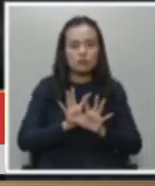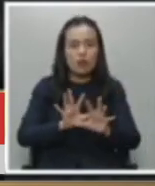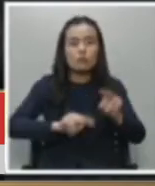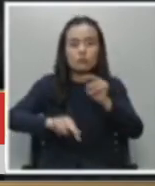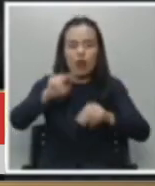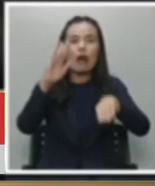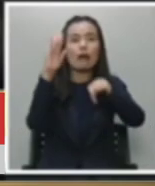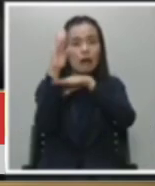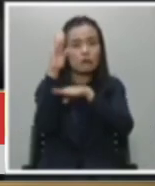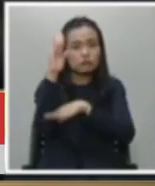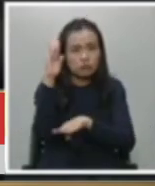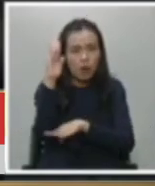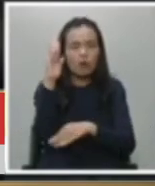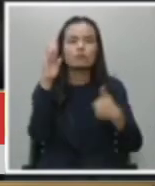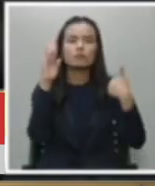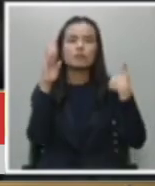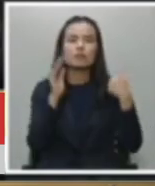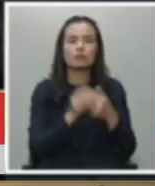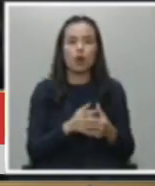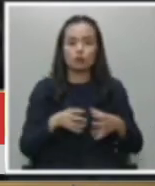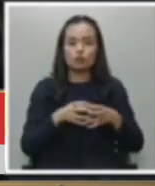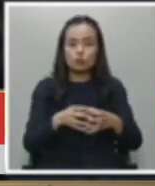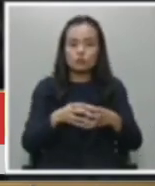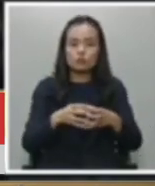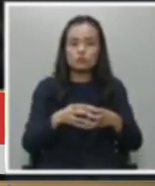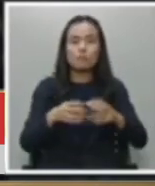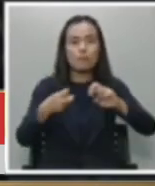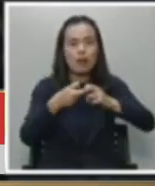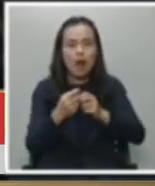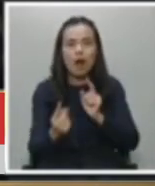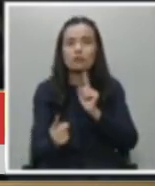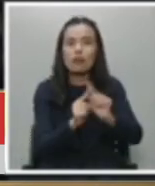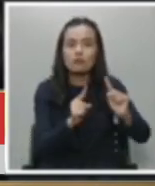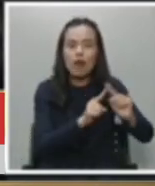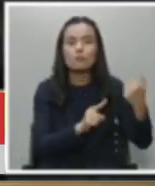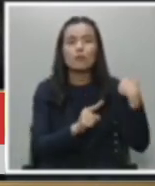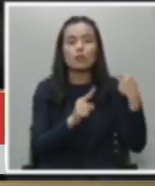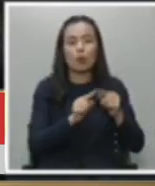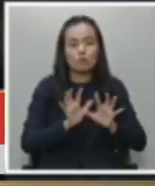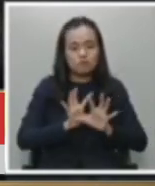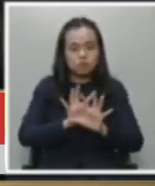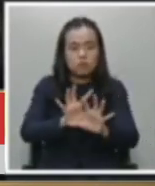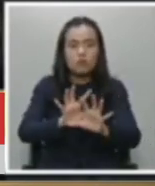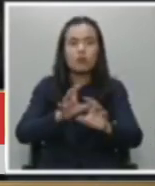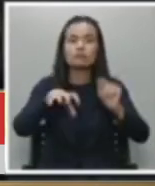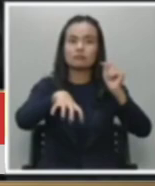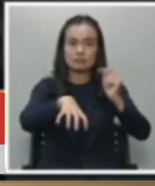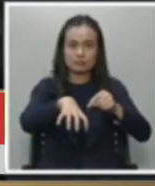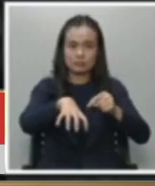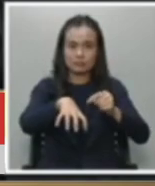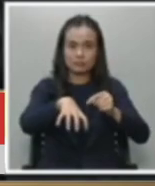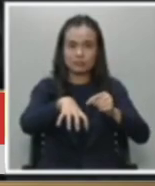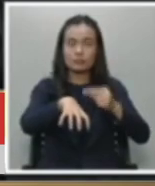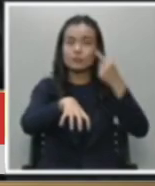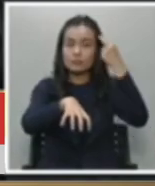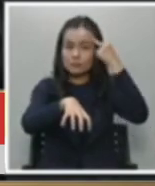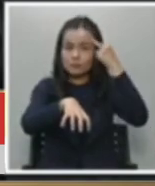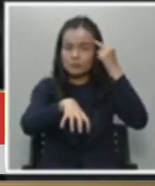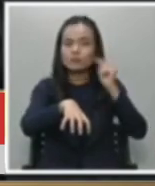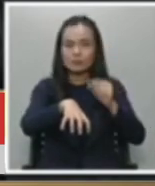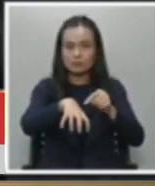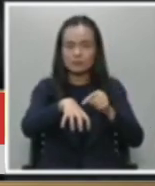ามขั้นตอนมีชุดเผชิญเหตุเข้าไปแต่เนื่องจากว่าเมื่อเข้ามาที่กองอาสาการแล้วเนี่ยเขาทราบว่า